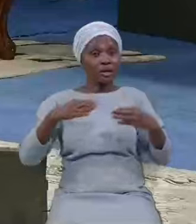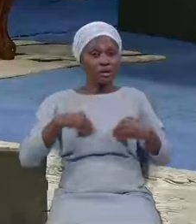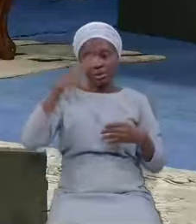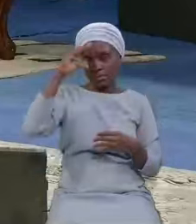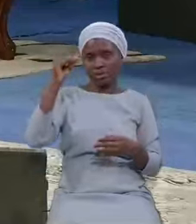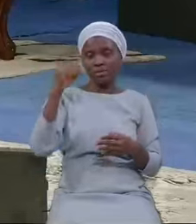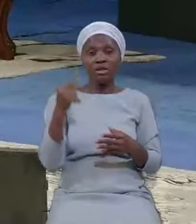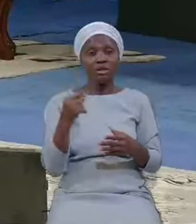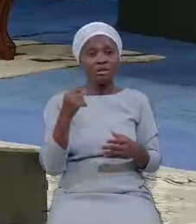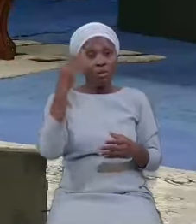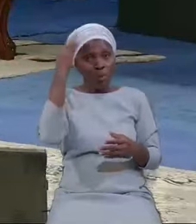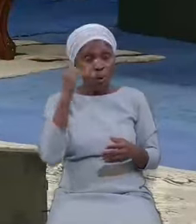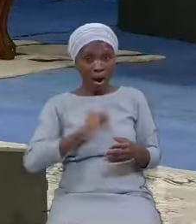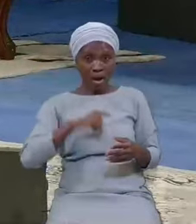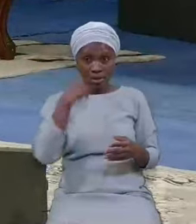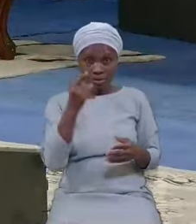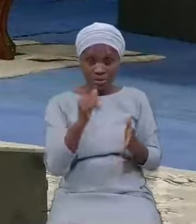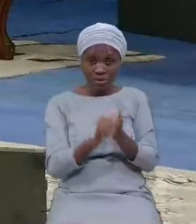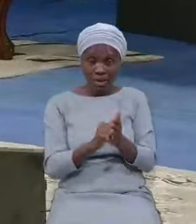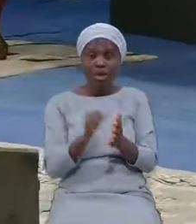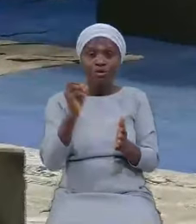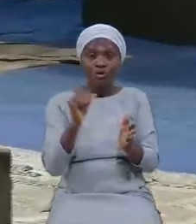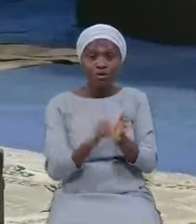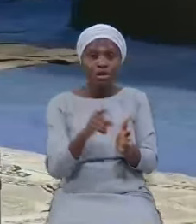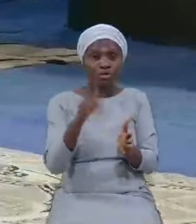vous puissiez savoir. Vous puissiez savoir.